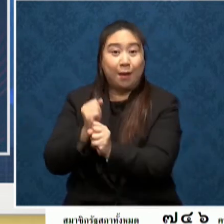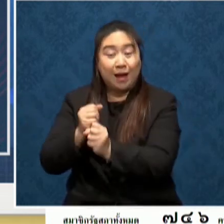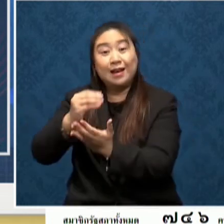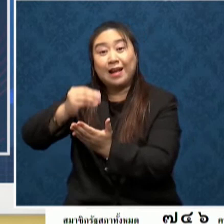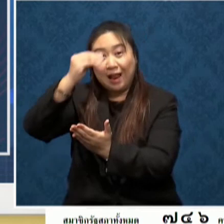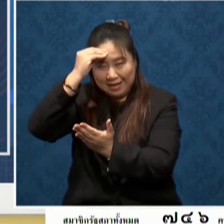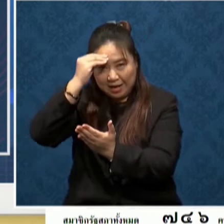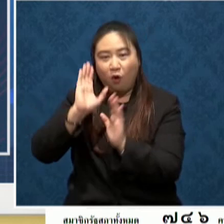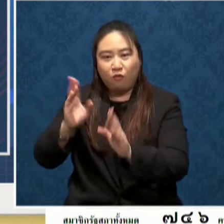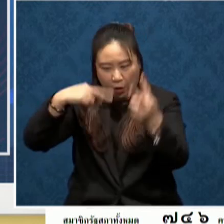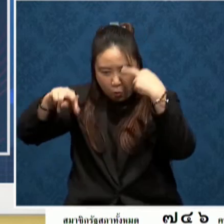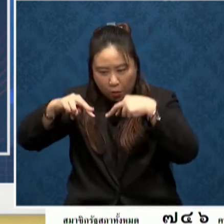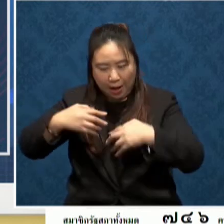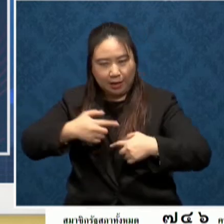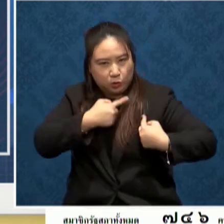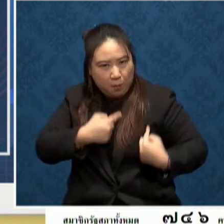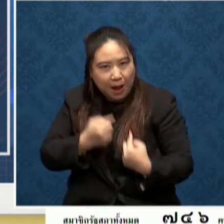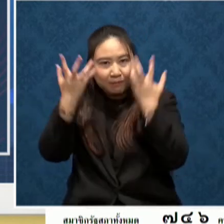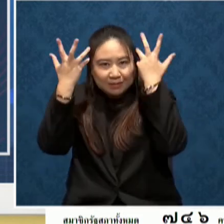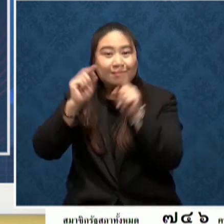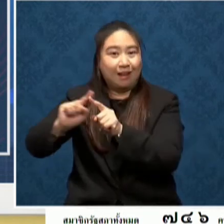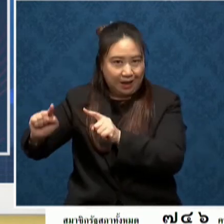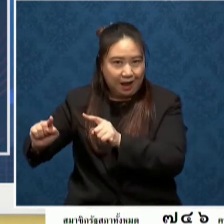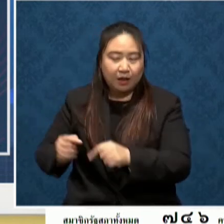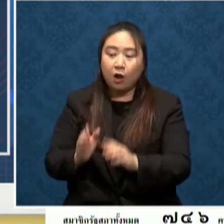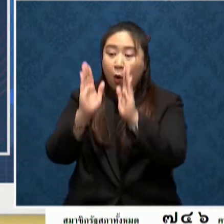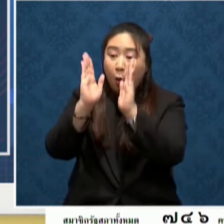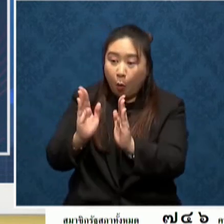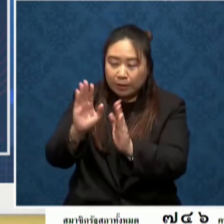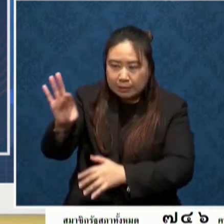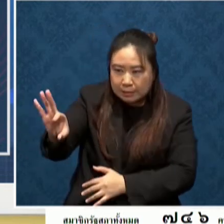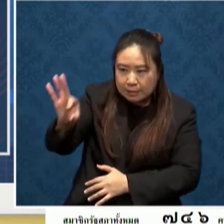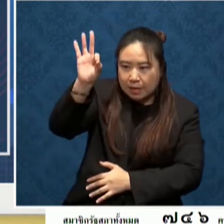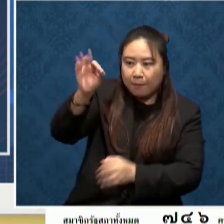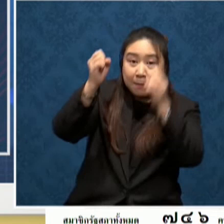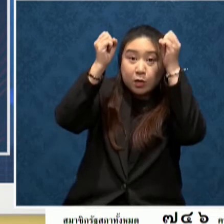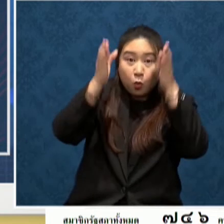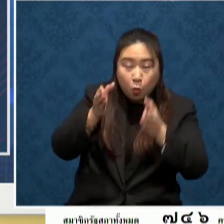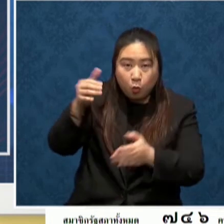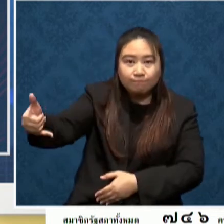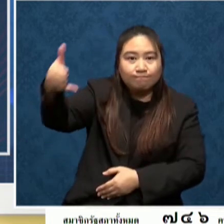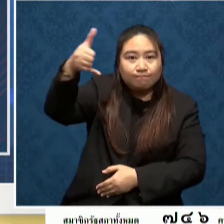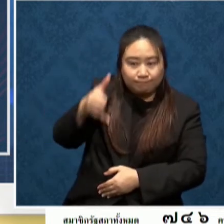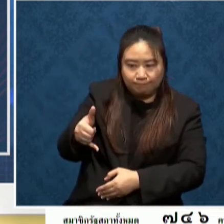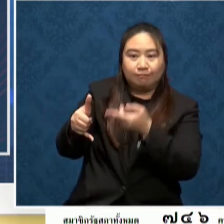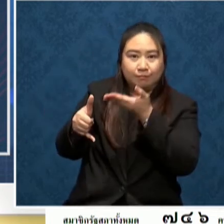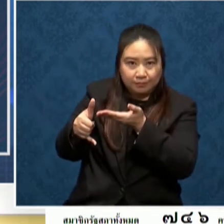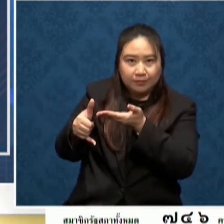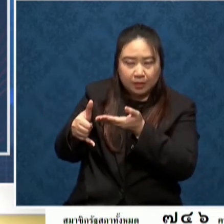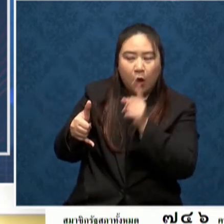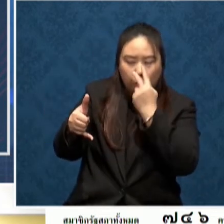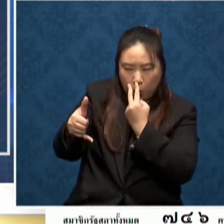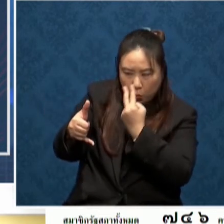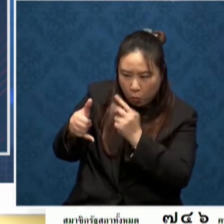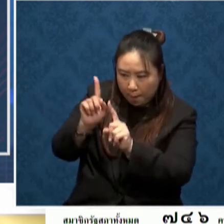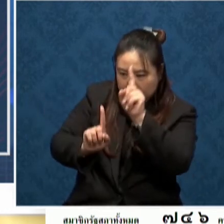า accalและรวนไปถึงแระบวนการคัดกรองคนจะไปเปโ่คนจะมาเป็คร Loopควรต้ vieneับการ